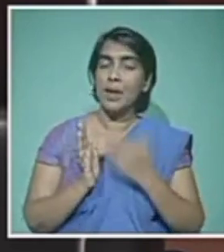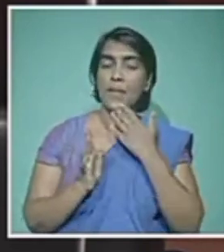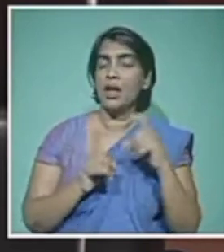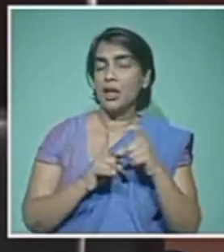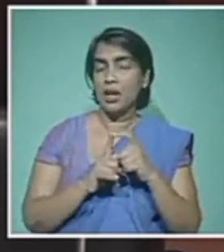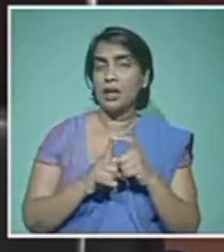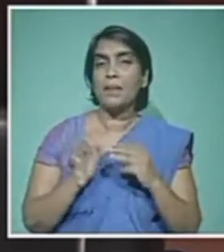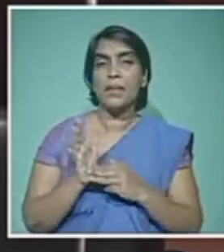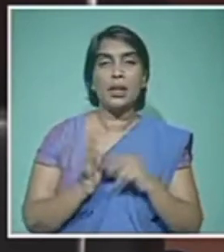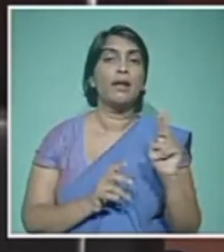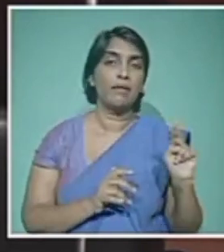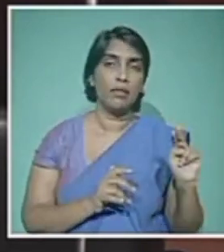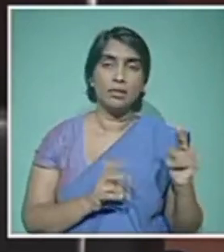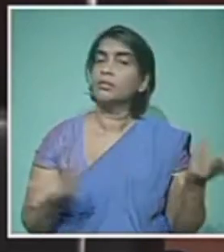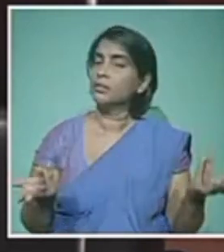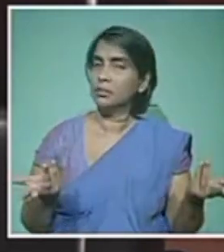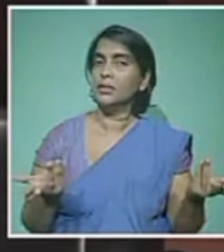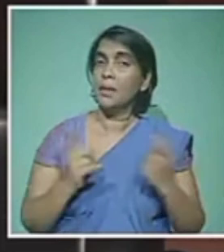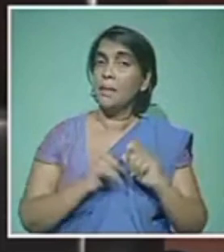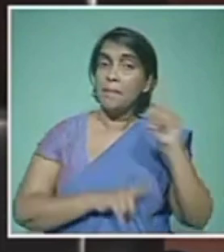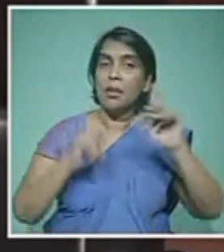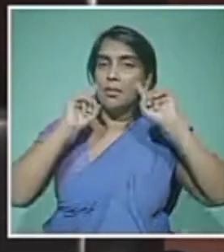ඩොලර්ස් මිලියන 20යි කියලා. ඉතින් බලන්න